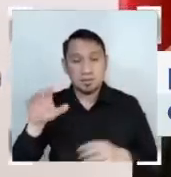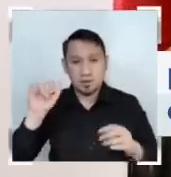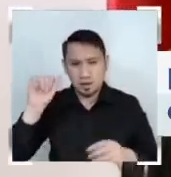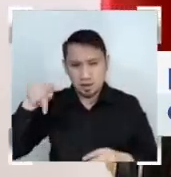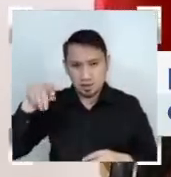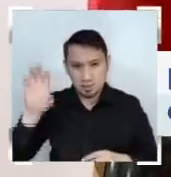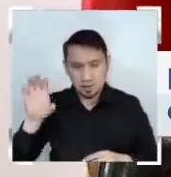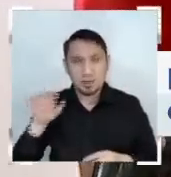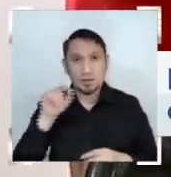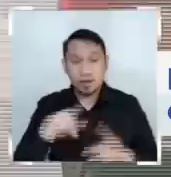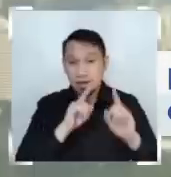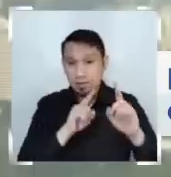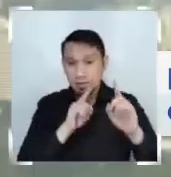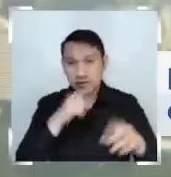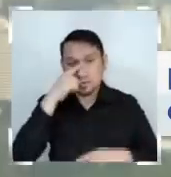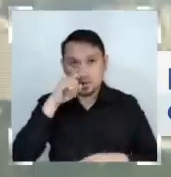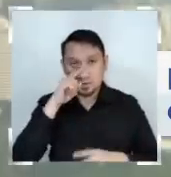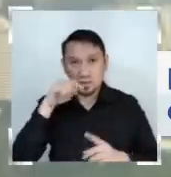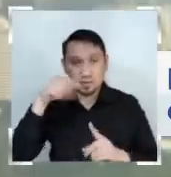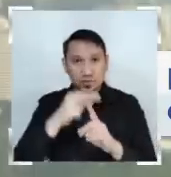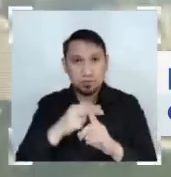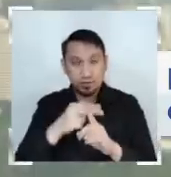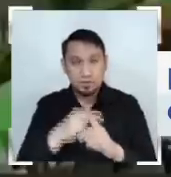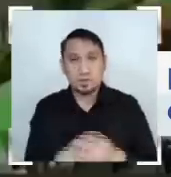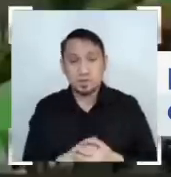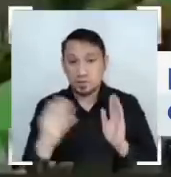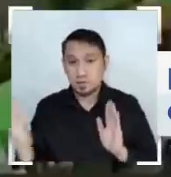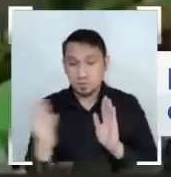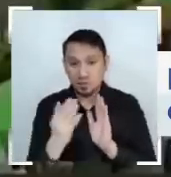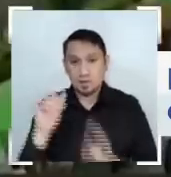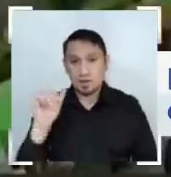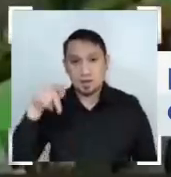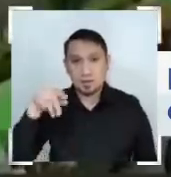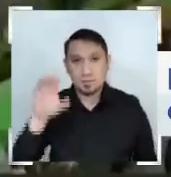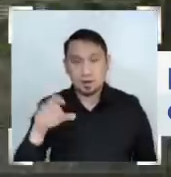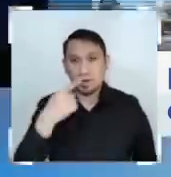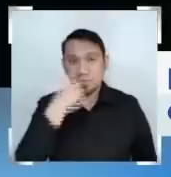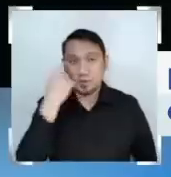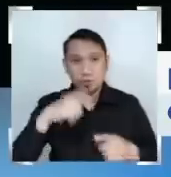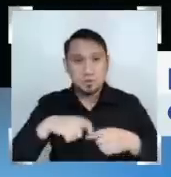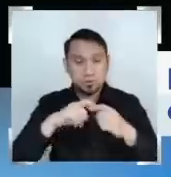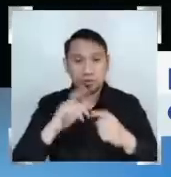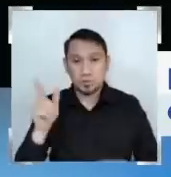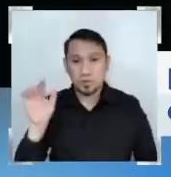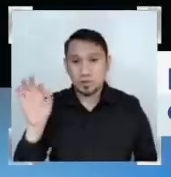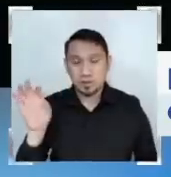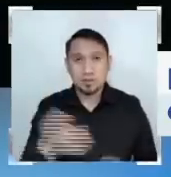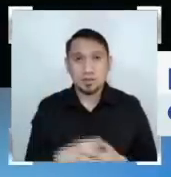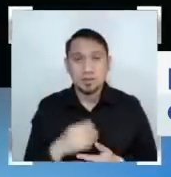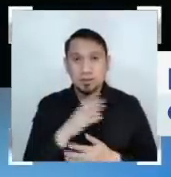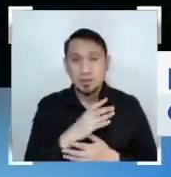President-elect Marcos sa Thailand sa Nobyembre. Balik face-to-face ang APEC Summit matapos makansela noong 2019 at maging virtual